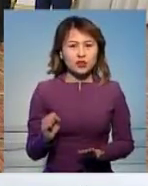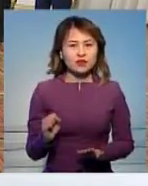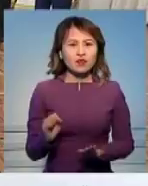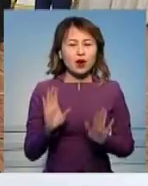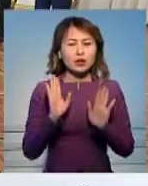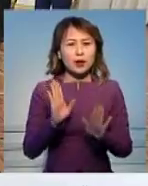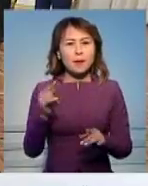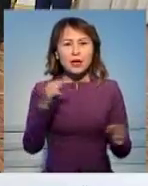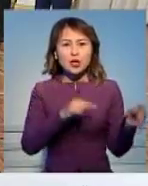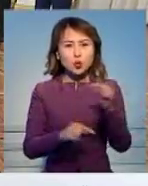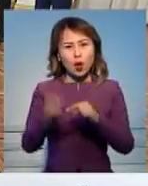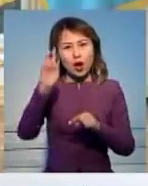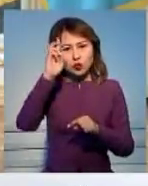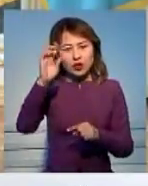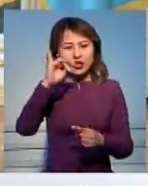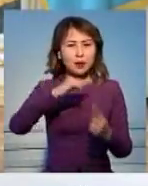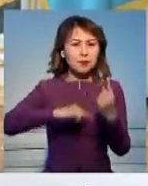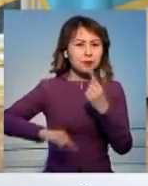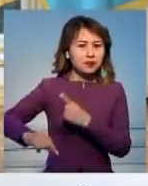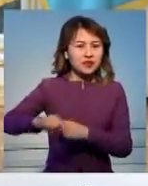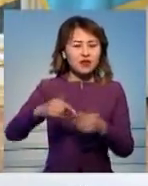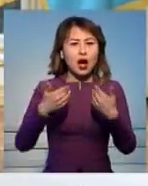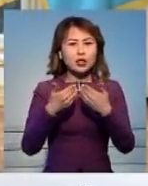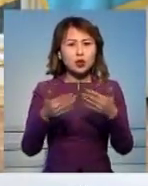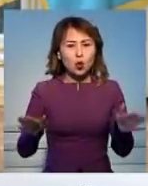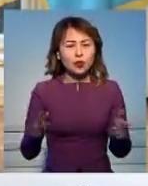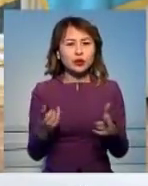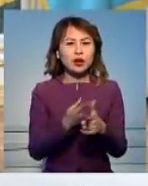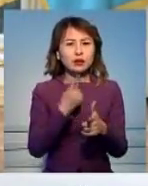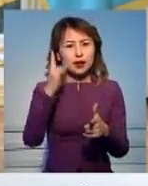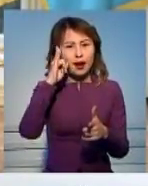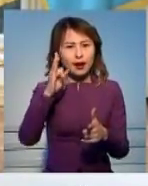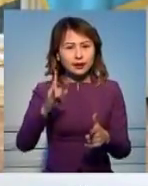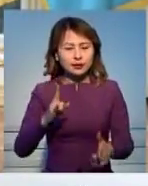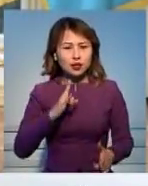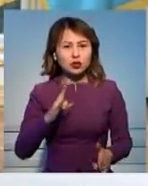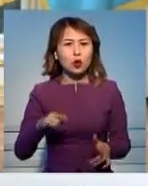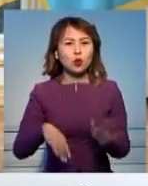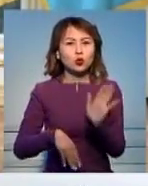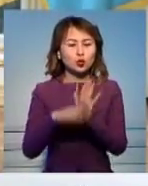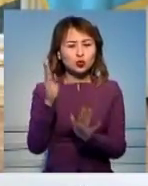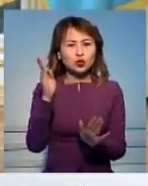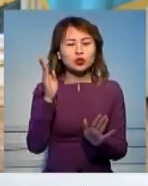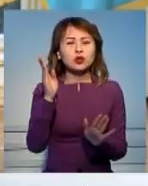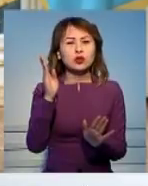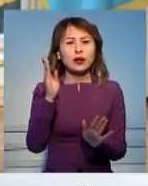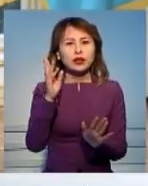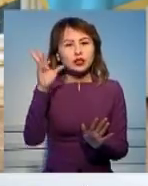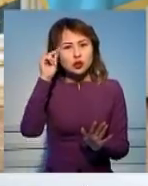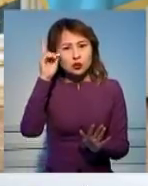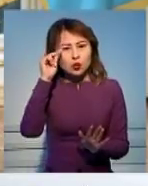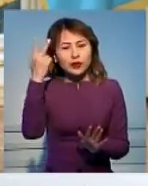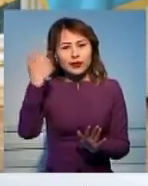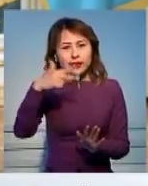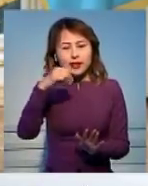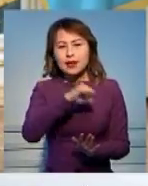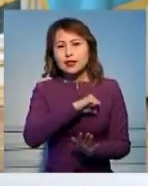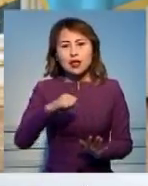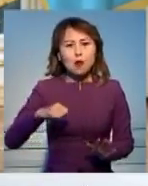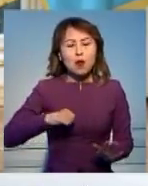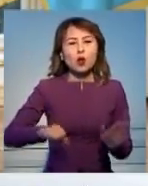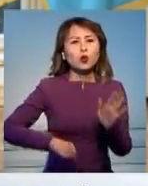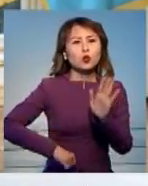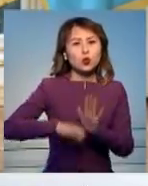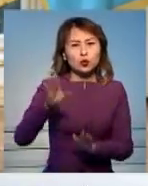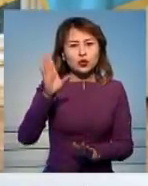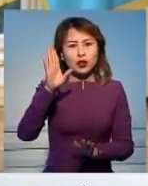между государством и бизнесом откроет перед Казахстаном реальную перспективу вхождения в число 30 самых развитых